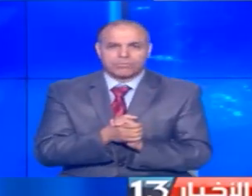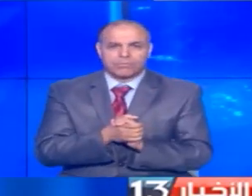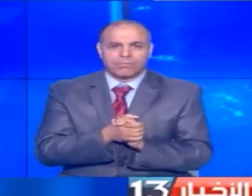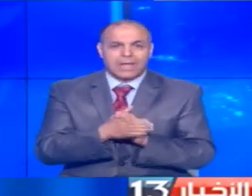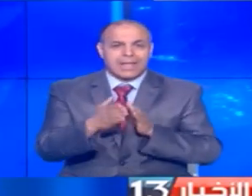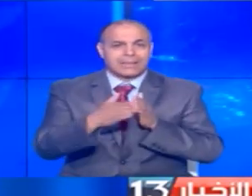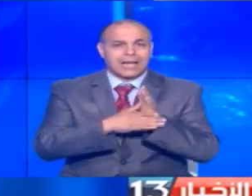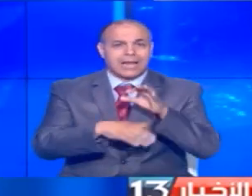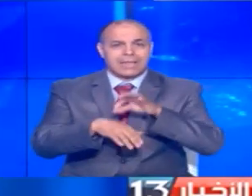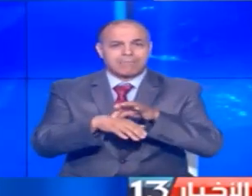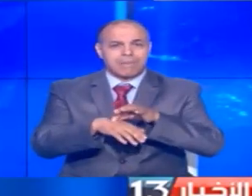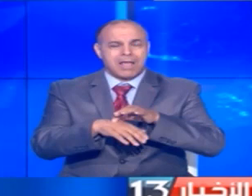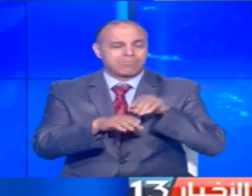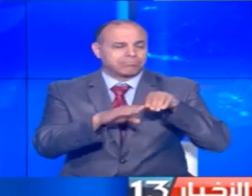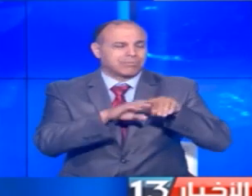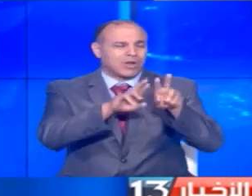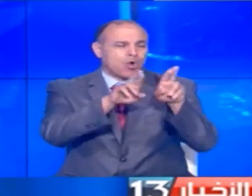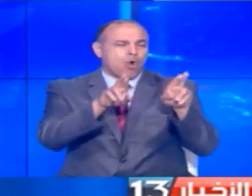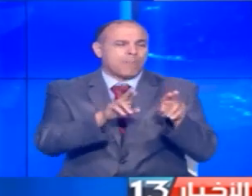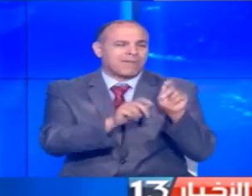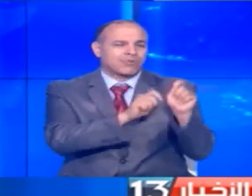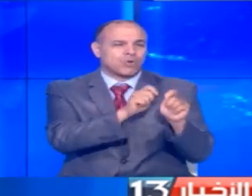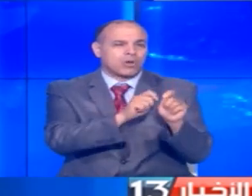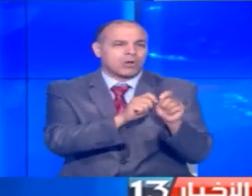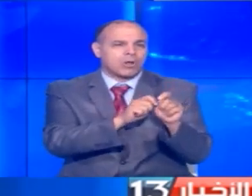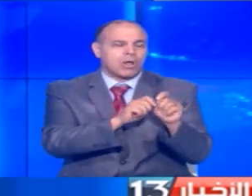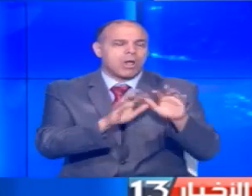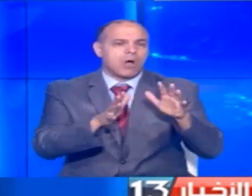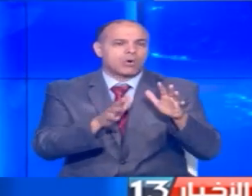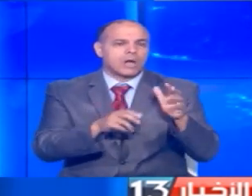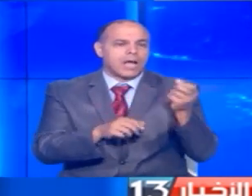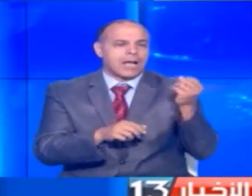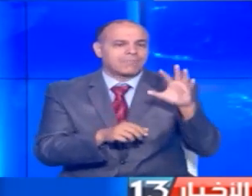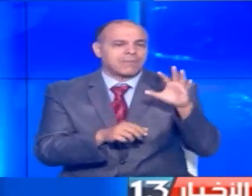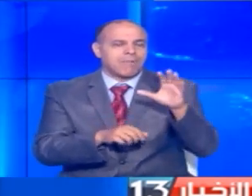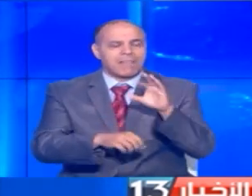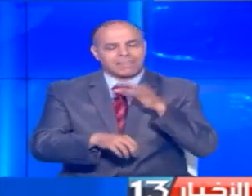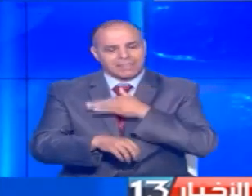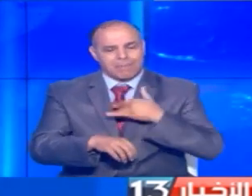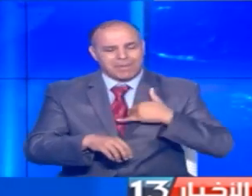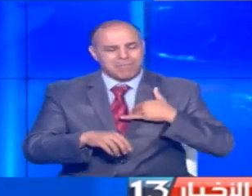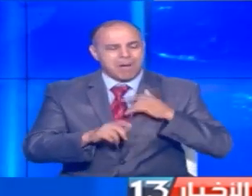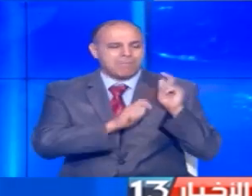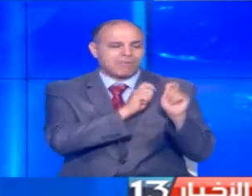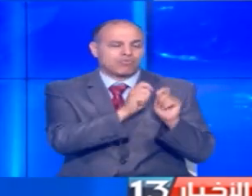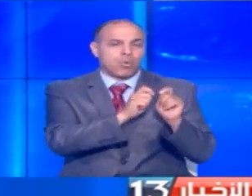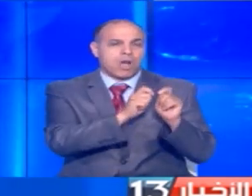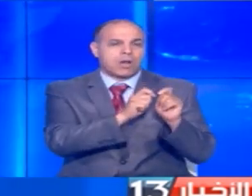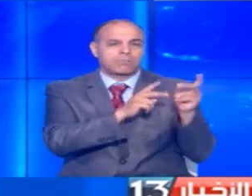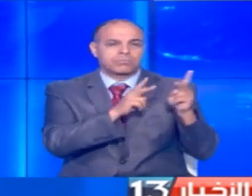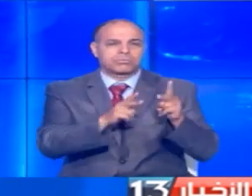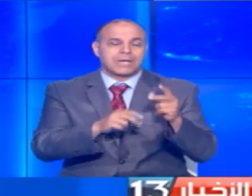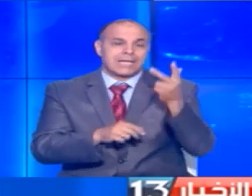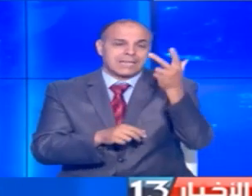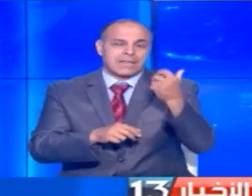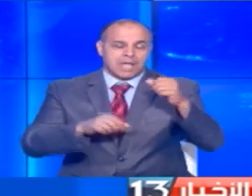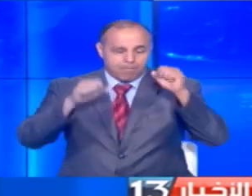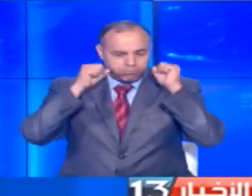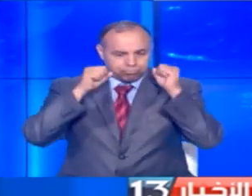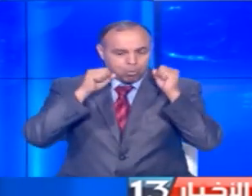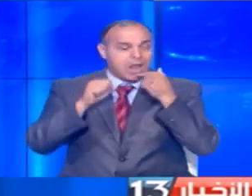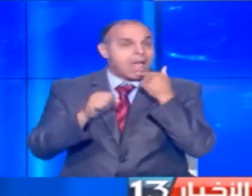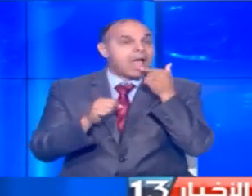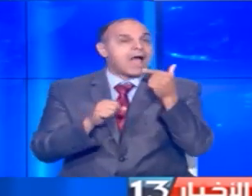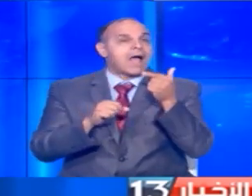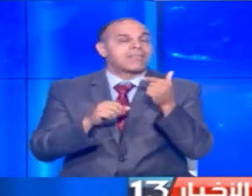دخل الأطباء الداخليون المتعاقدون وعددهم قرابة 500 طبيب في إضراب عام حضوري بثلاثة أيام،